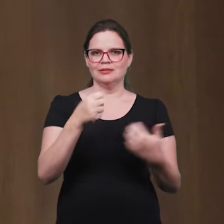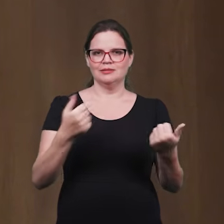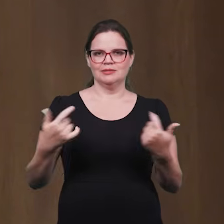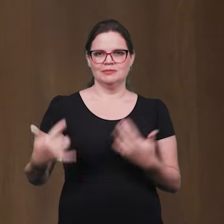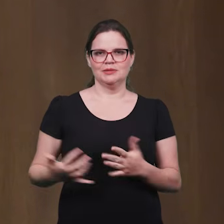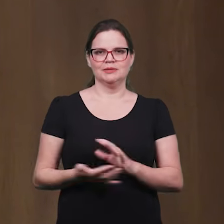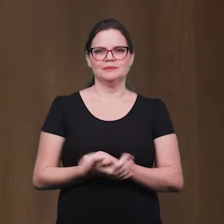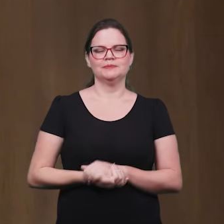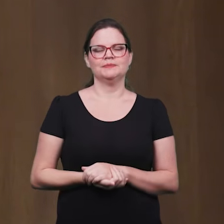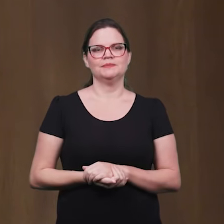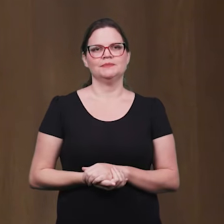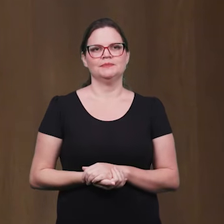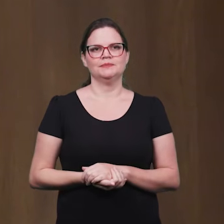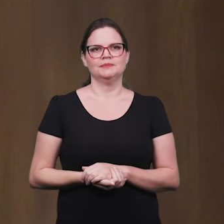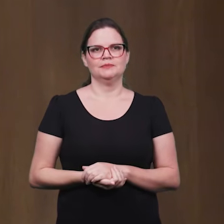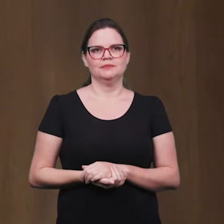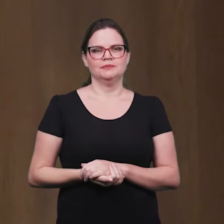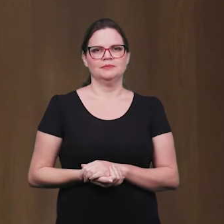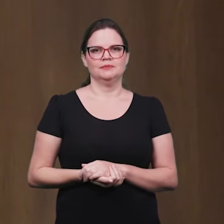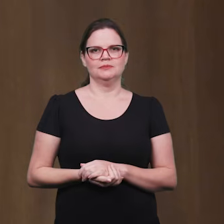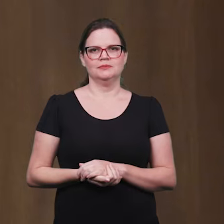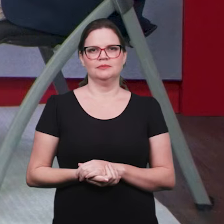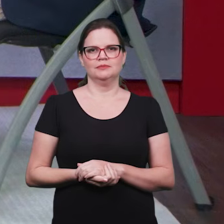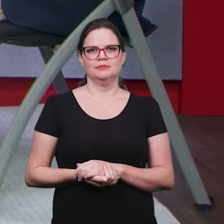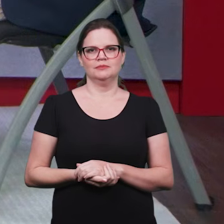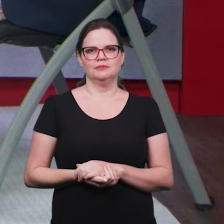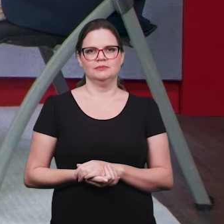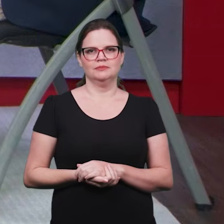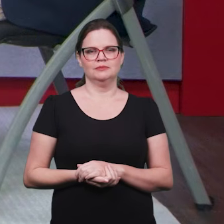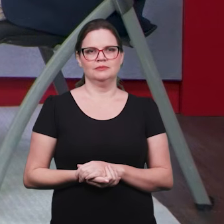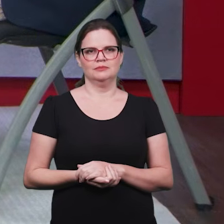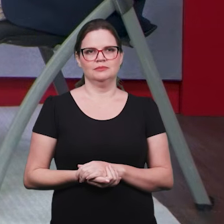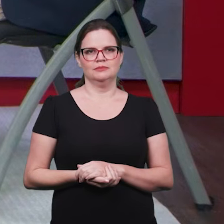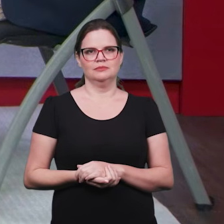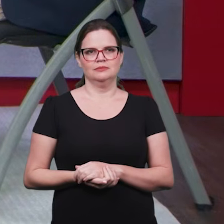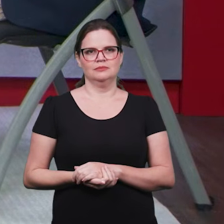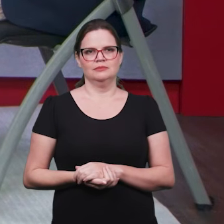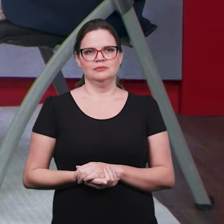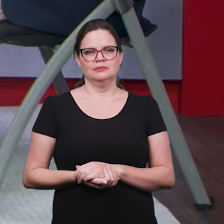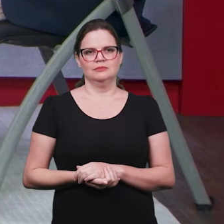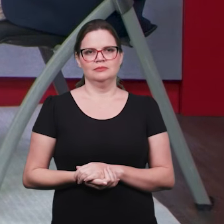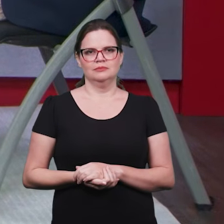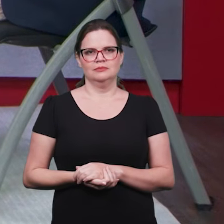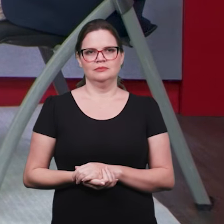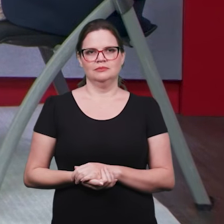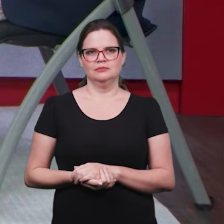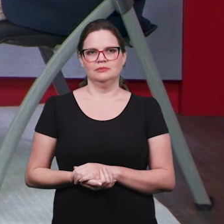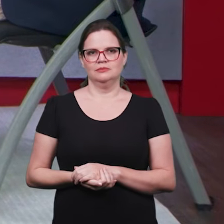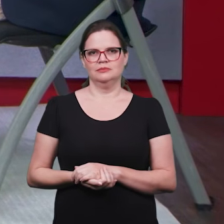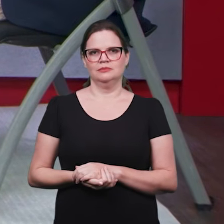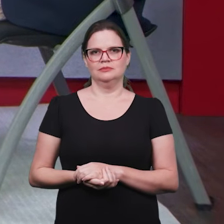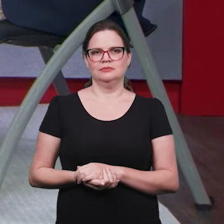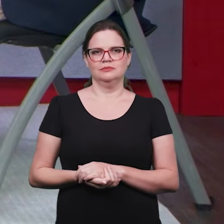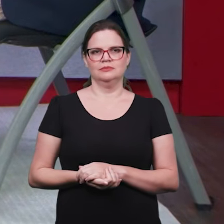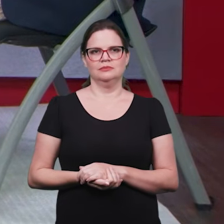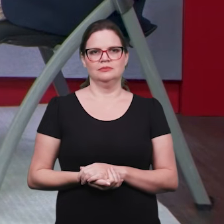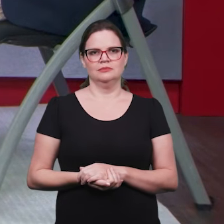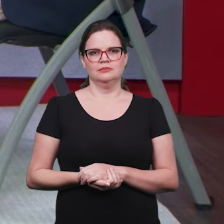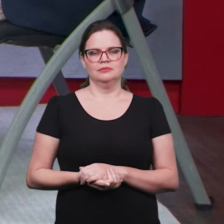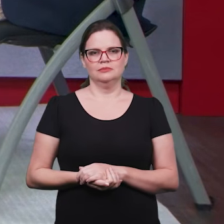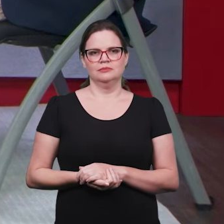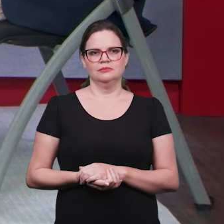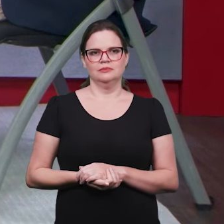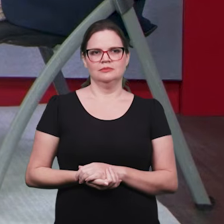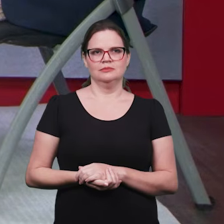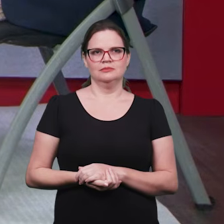pontuações fortes que ele traz. Что за благословение? Мы знаем, что тот же самый Господь, который действует у нас, это тот же